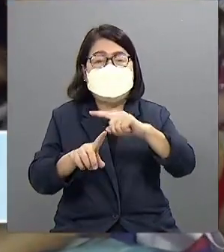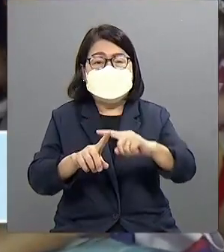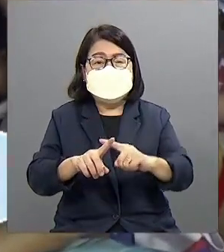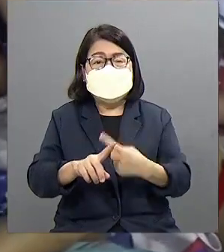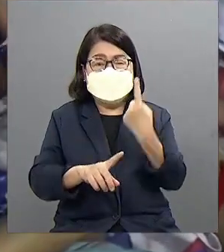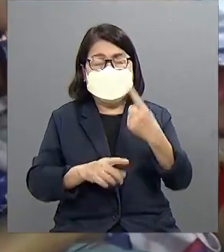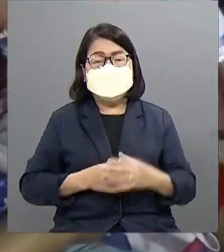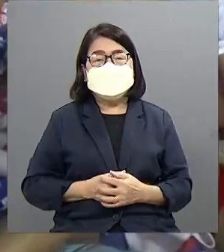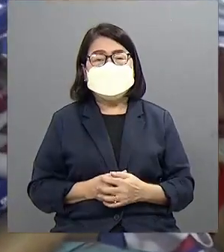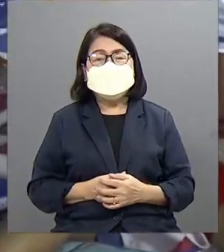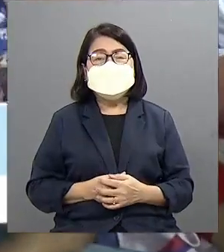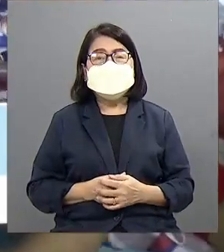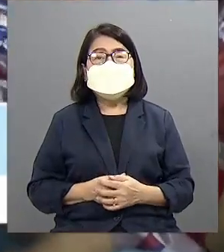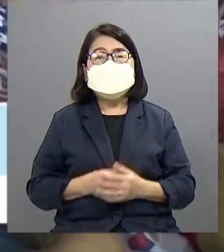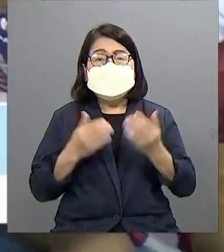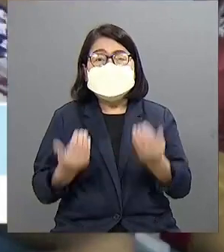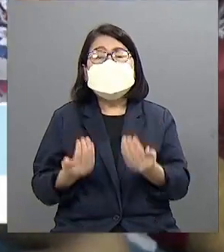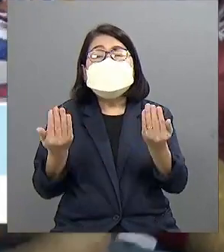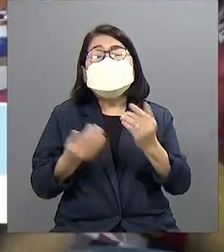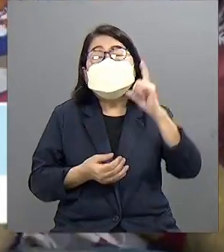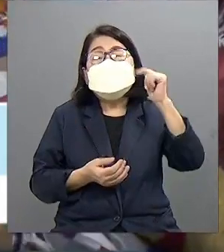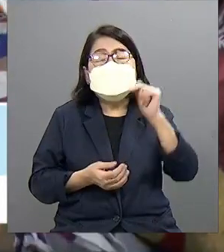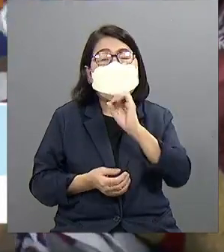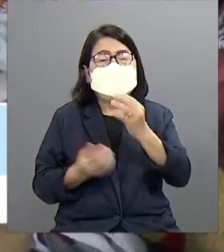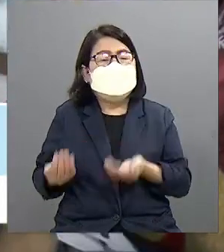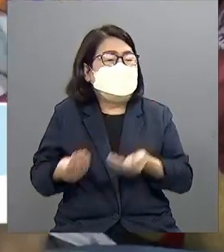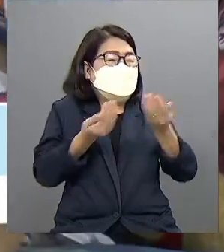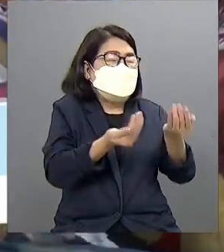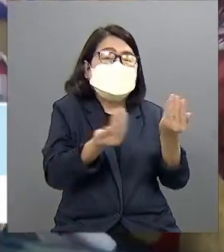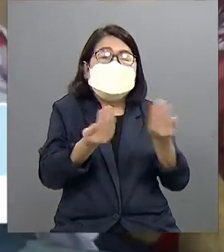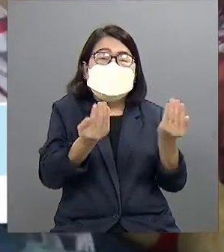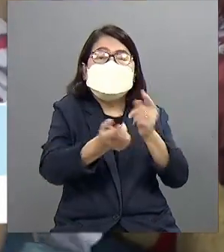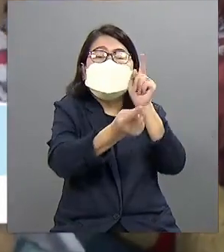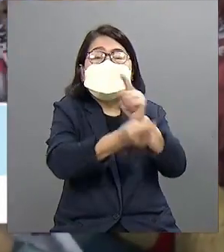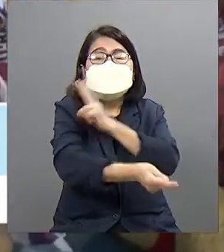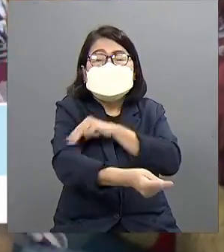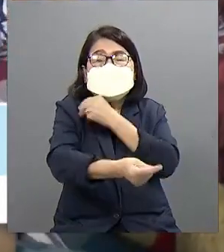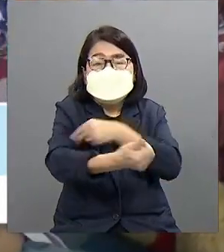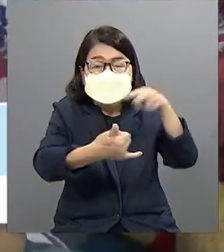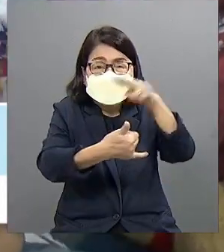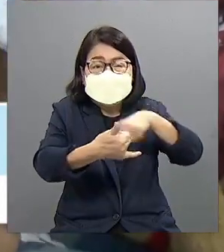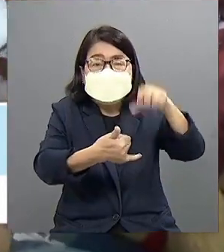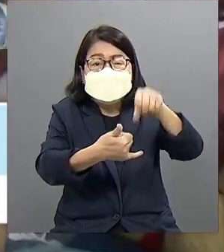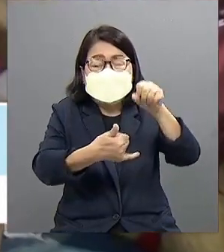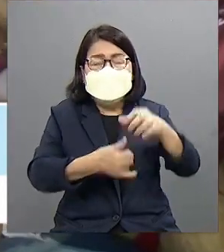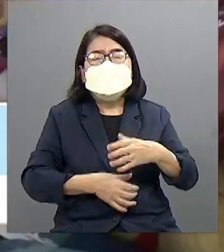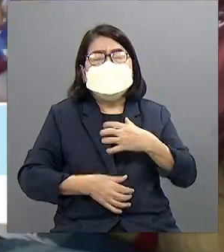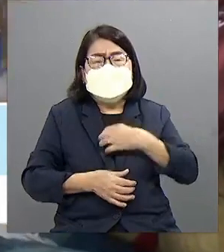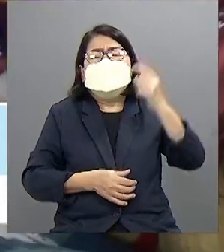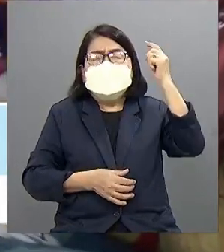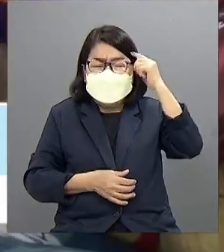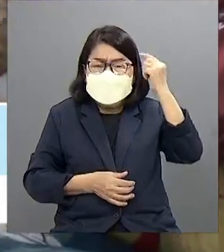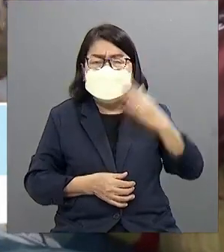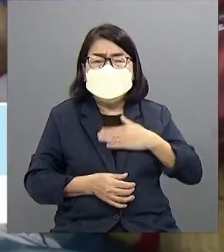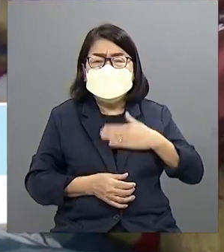การที่เราพาลูกไปหาหมออะไรแต่ทีนี้เราก็อยากรู้ในบางเรื่องว่า